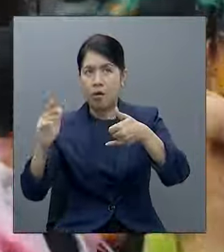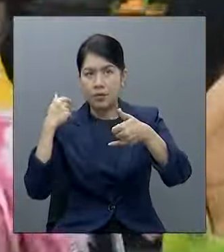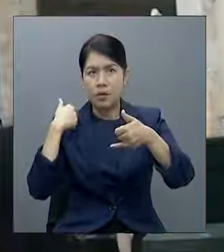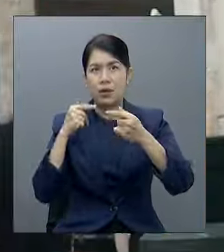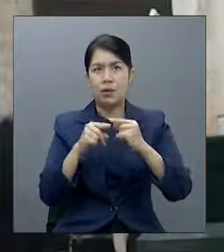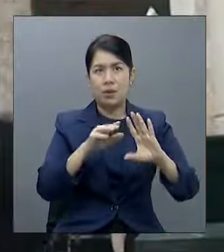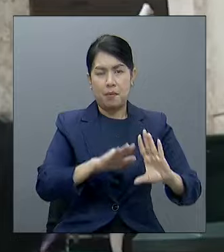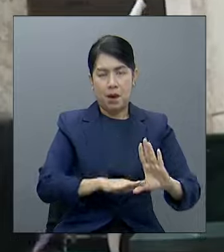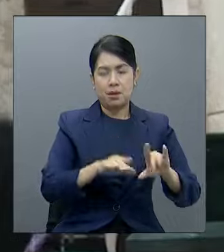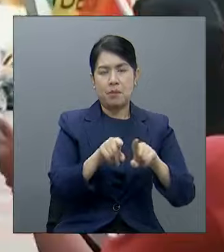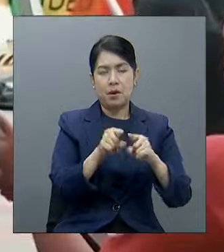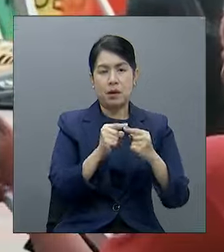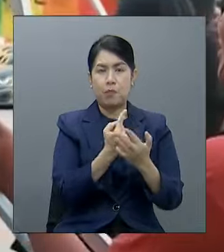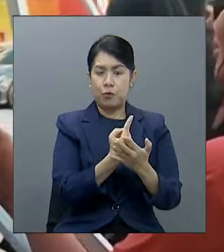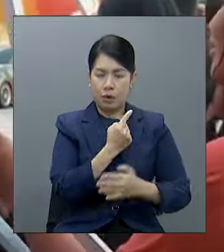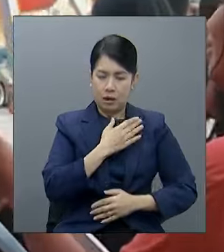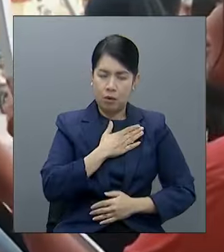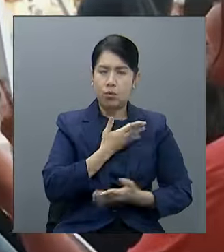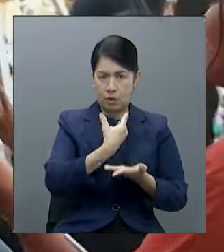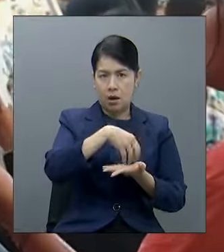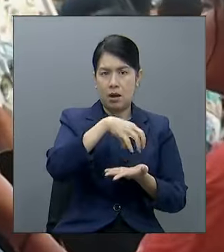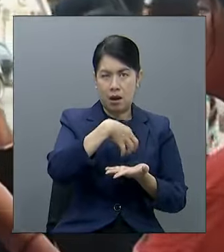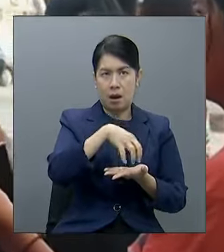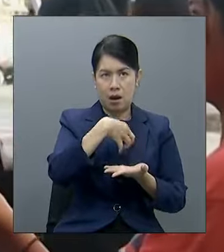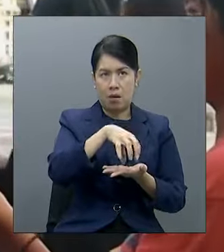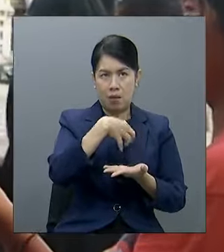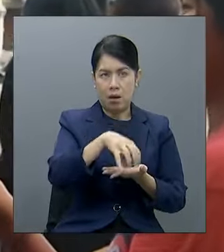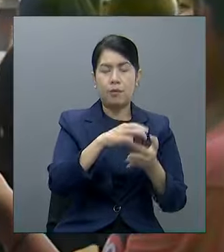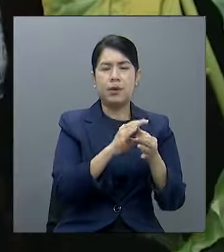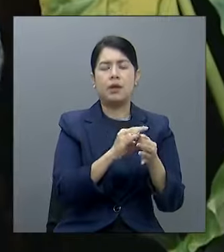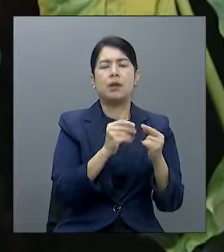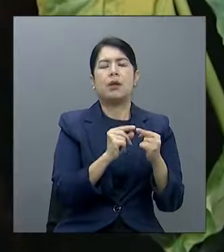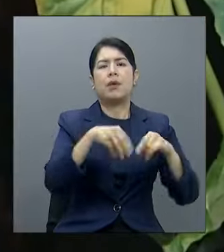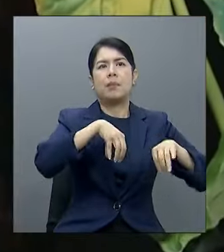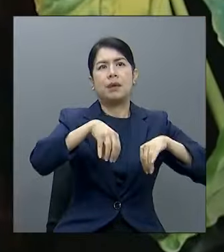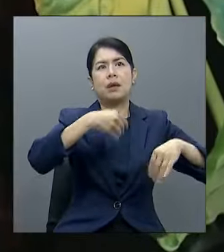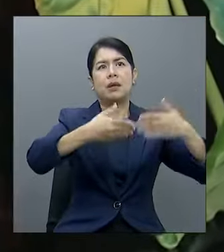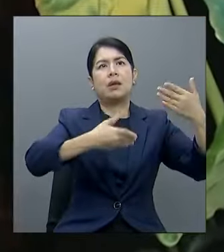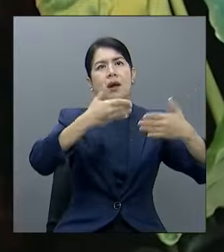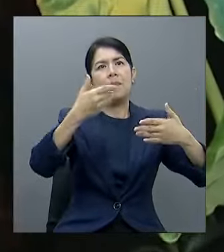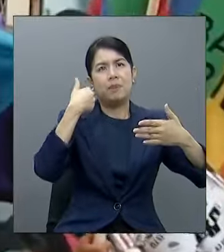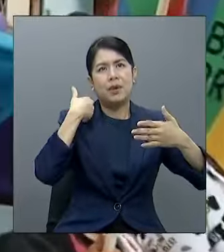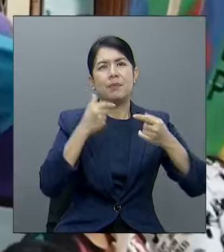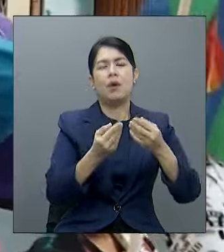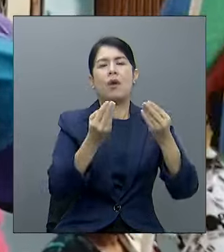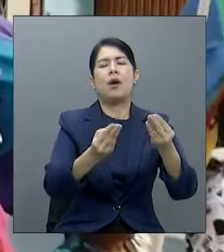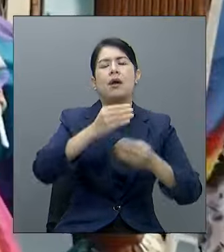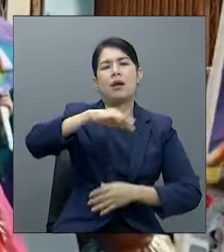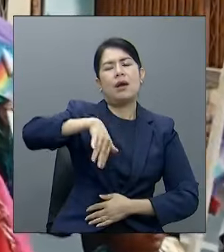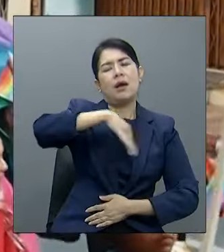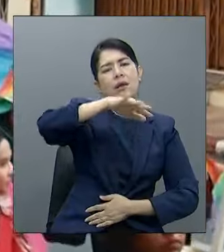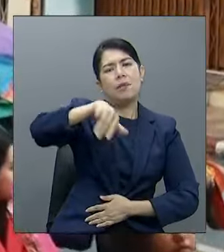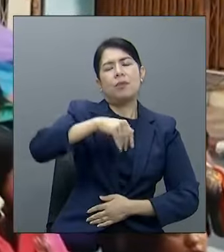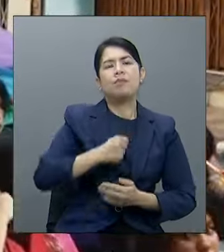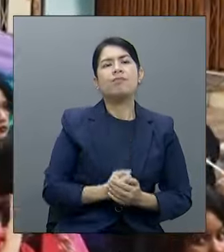าเพื่อเป็นทูตเนรมิตเป็นแอมบาสเดอร์ของแบงคอกไพร์และจะทำให้ทุกคนน่ะได้ส่งเสียงออกมาเพ